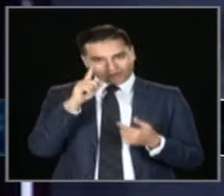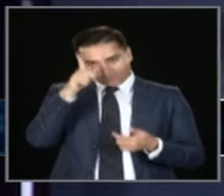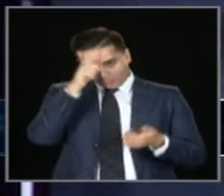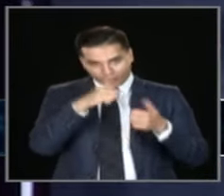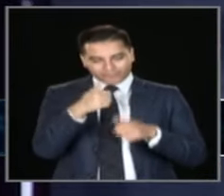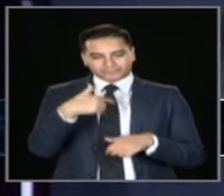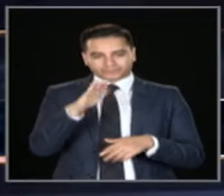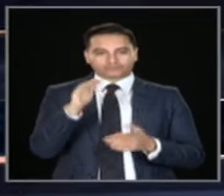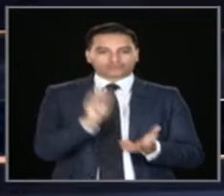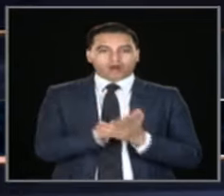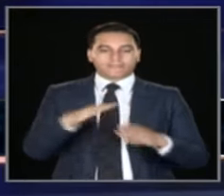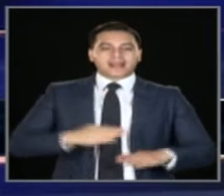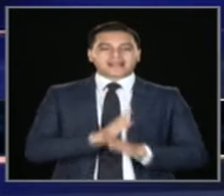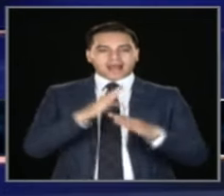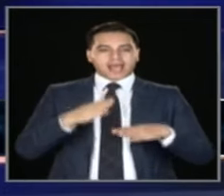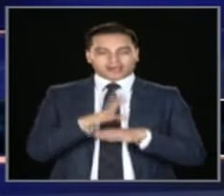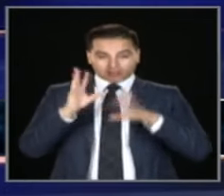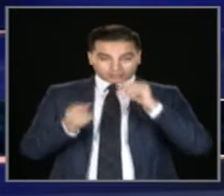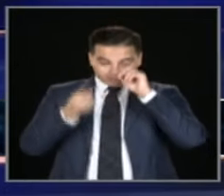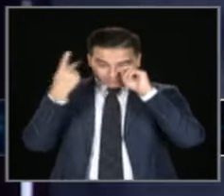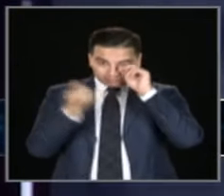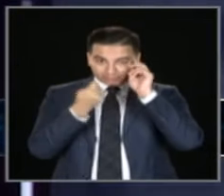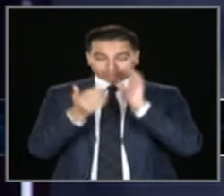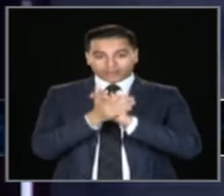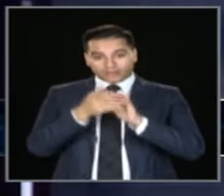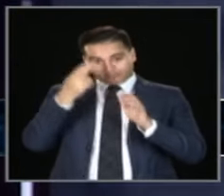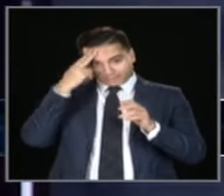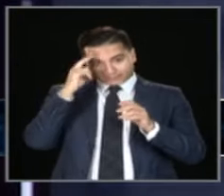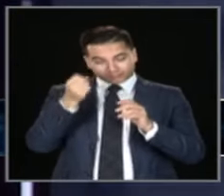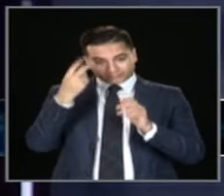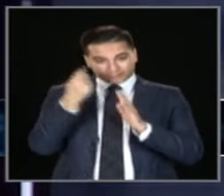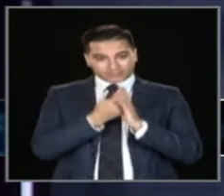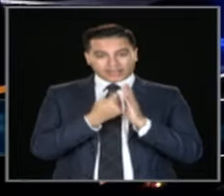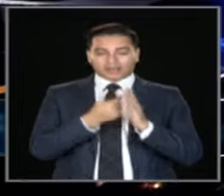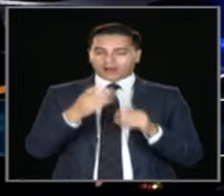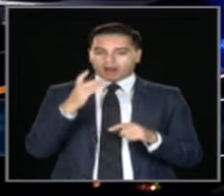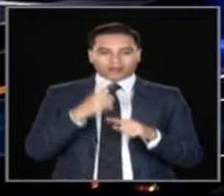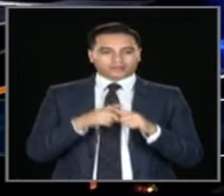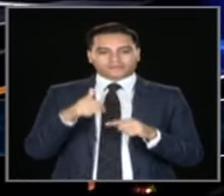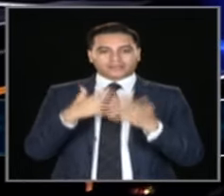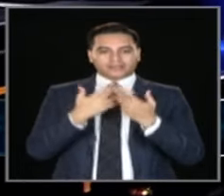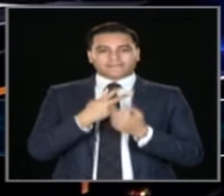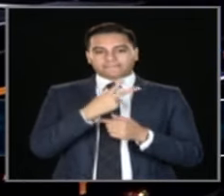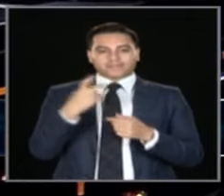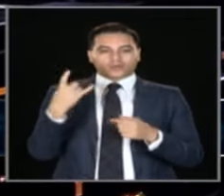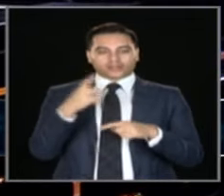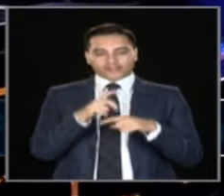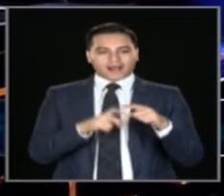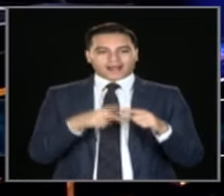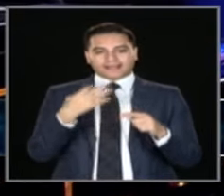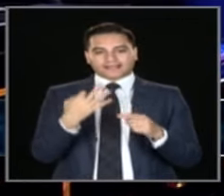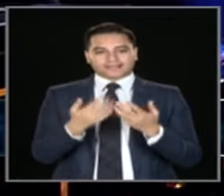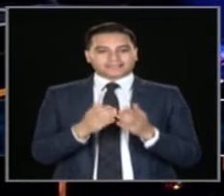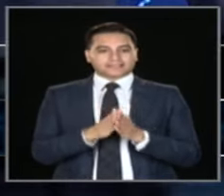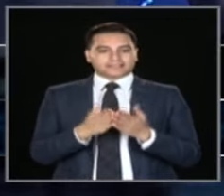رفقاء الليل هي مجموعة قصصية لكاتب مصري راحل، فمن هو؟ حسن القدوس. غلط. ما هو حاصل قسمة 210 على 3؟